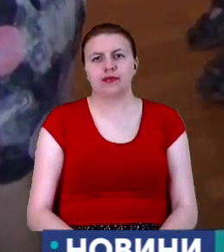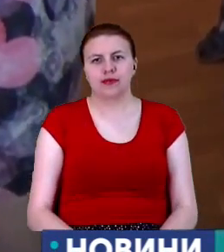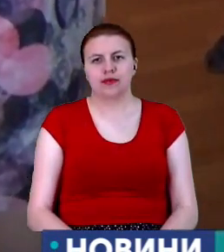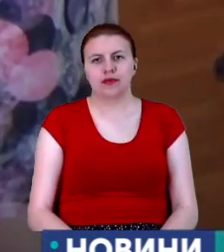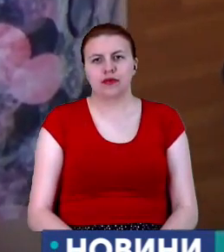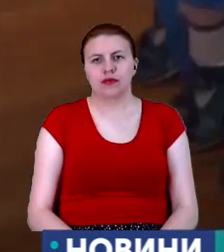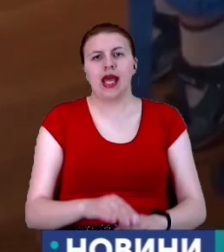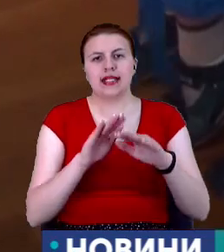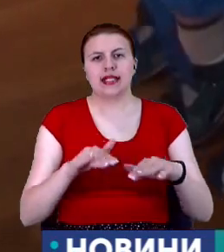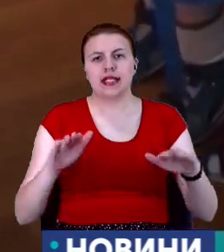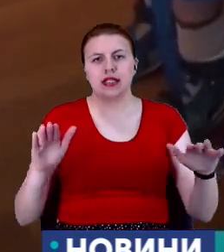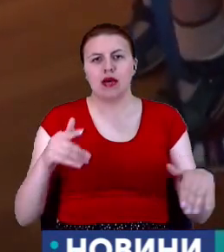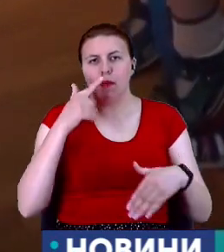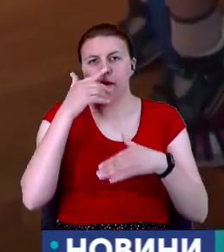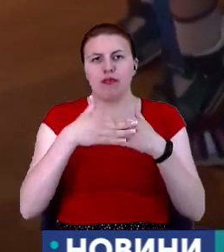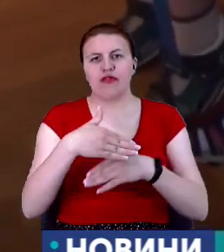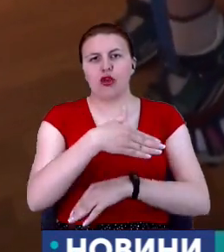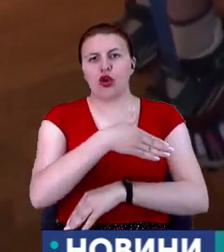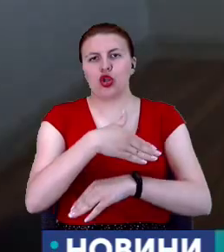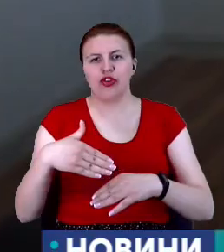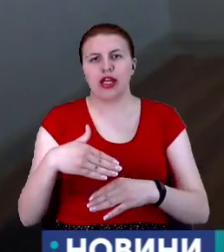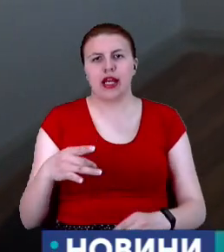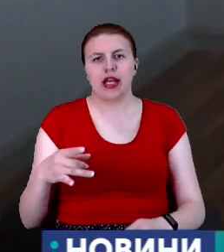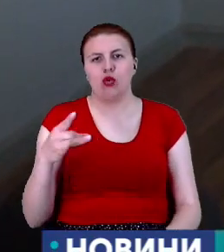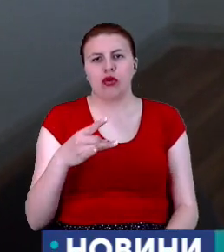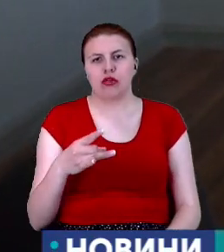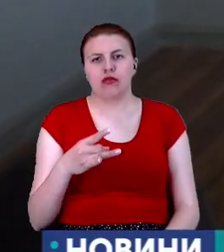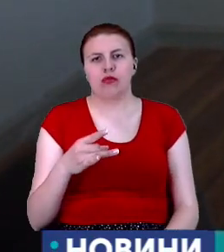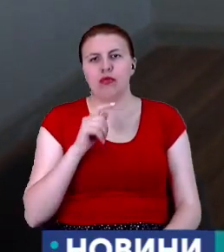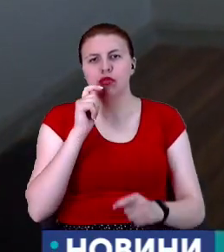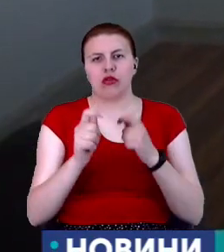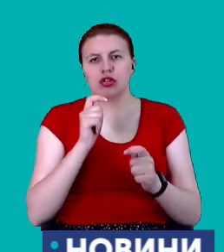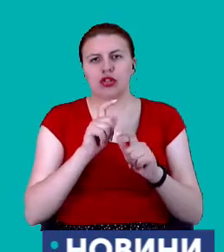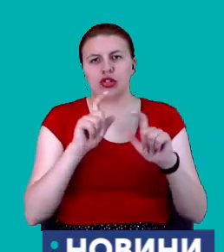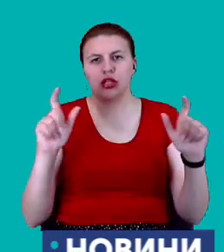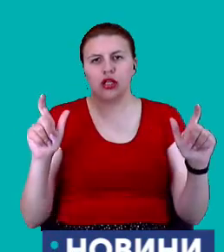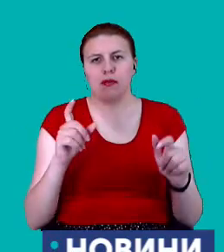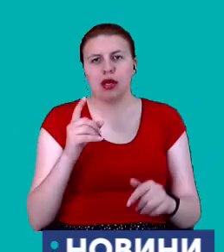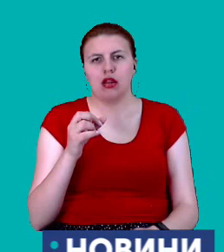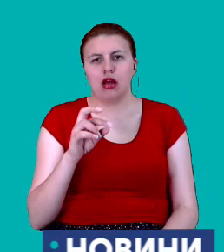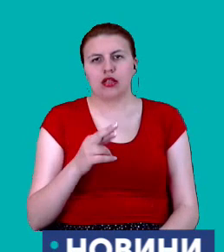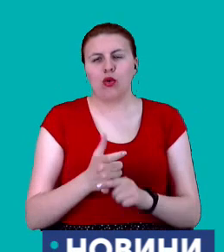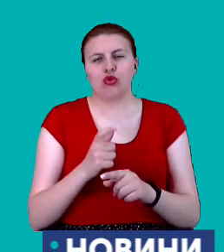Дітям з прифронтових регіонів подарували шкільне приладдя. Нам ця допомога була дуже сильно потрібна.